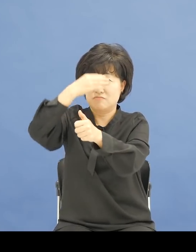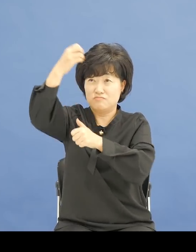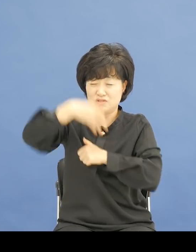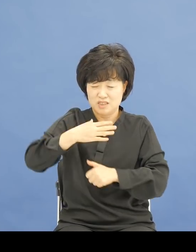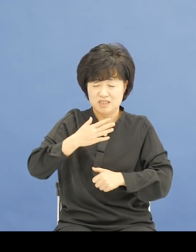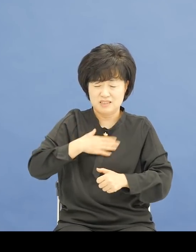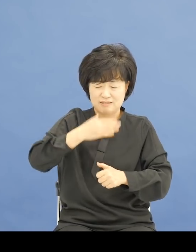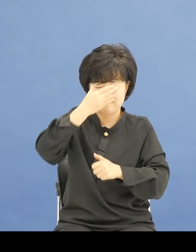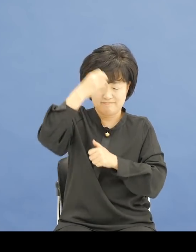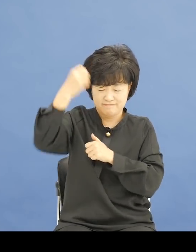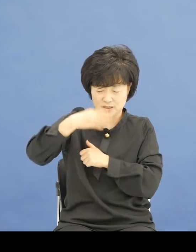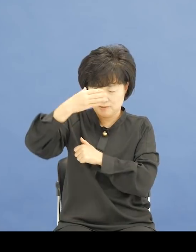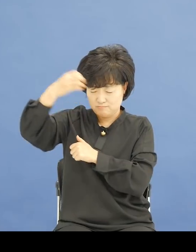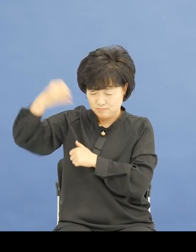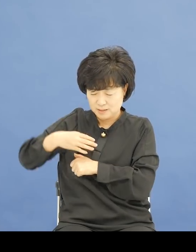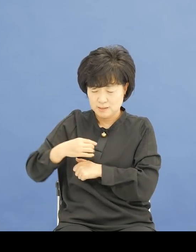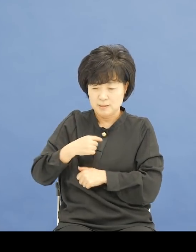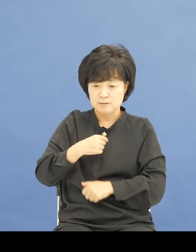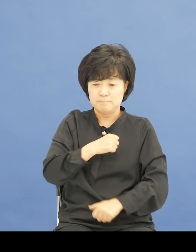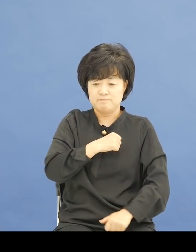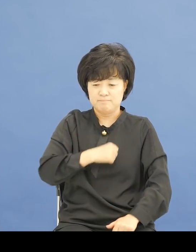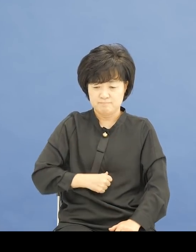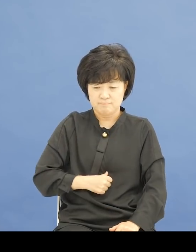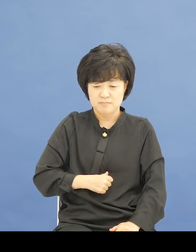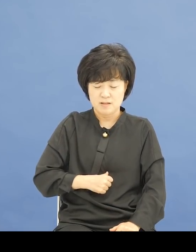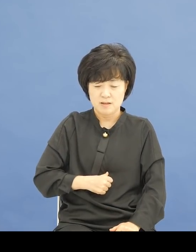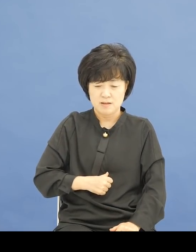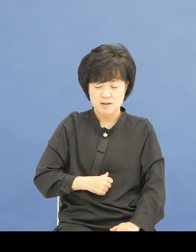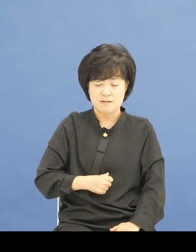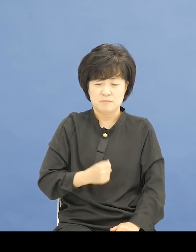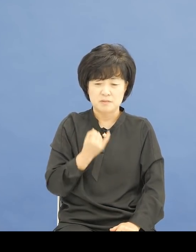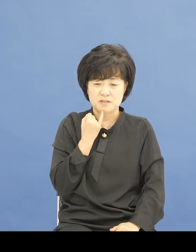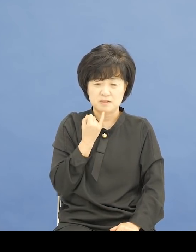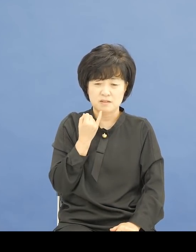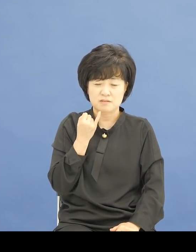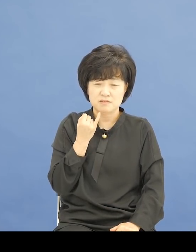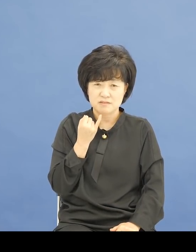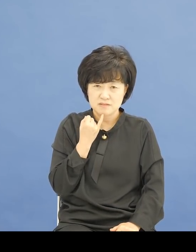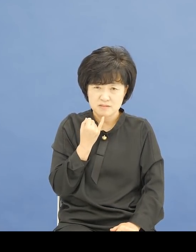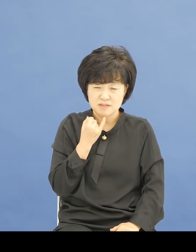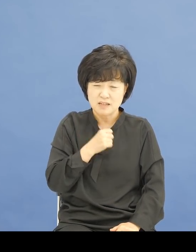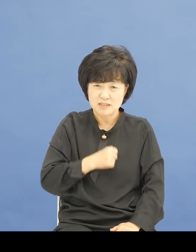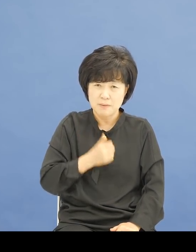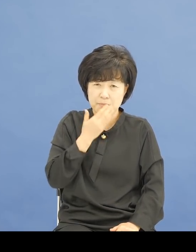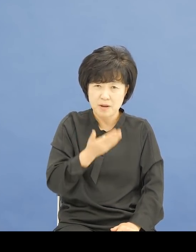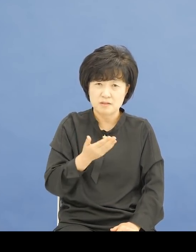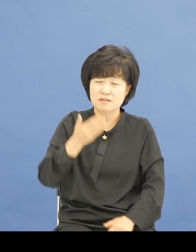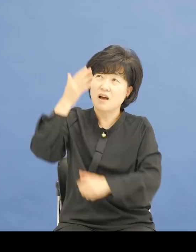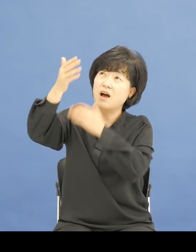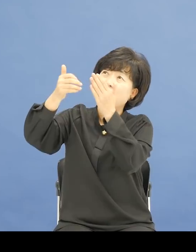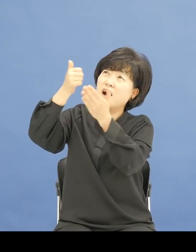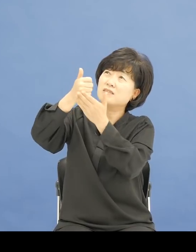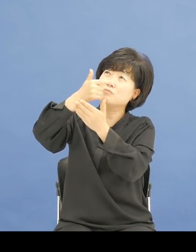무시 그런 것들은 참을 수가 있겠는데 하나님이 너무 멀게 느껴지는 거예요.